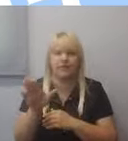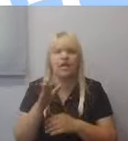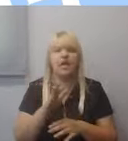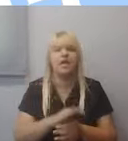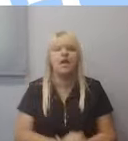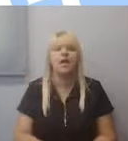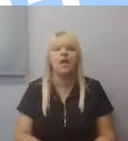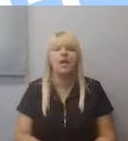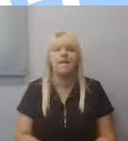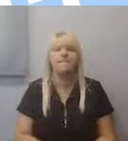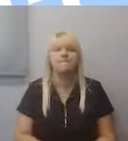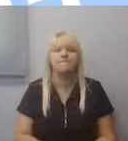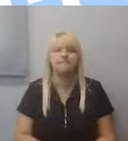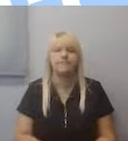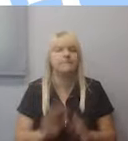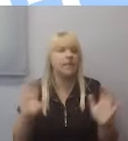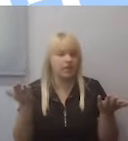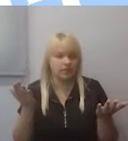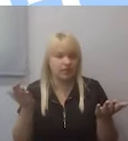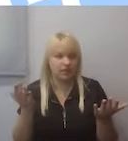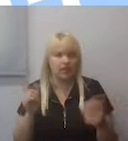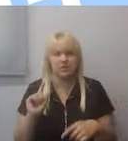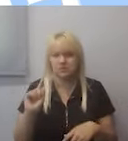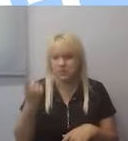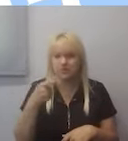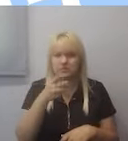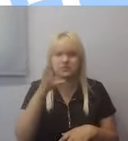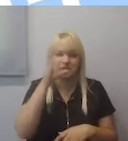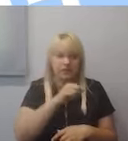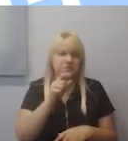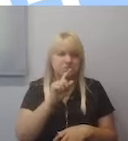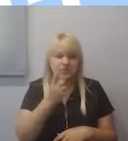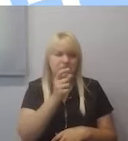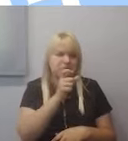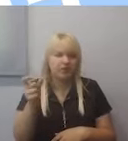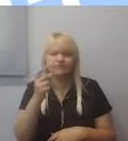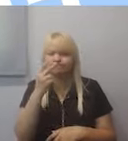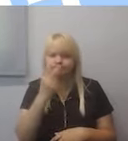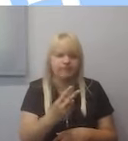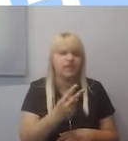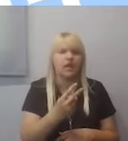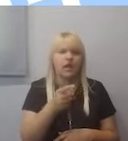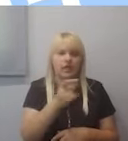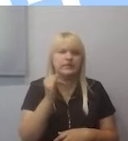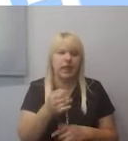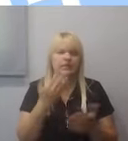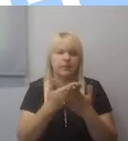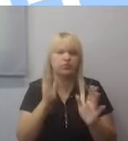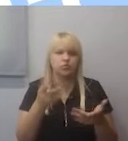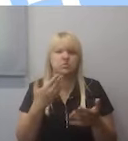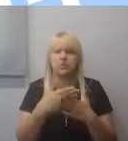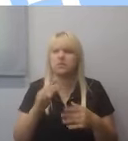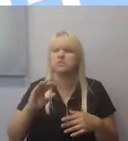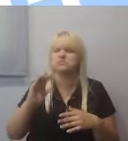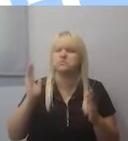jādara bet pirmais ja tā iespēja jau tu pirmā brīdī redzi ja ka nu es tagad tādu sliktu piemēru minēšu ka tev esabīā kaut kas notiek ja tad